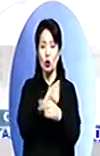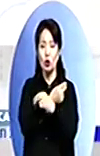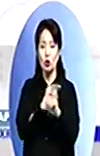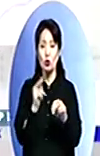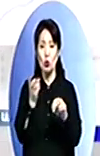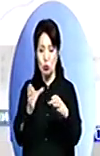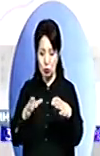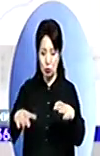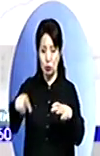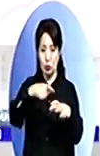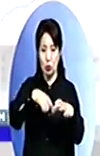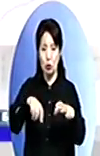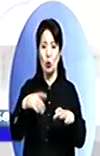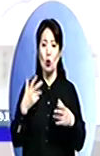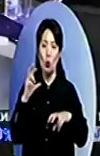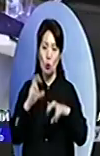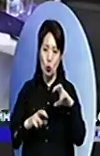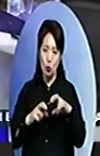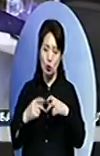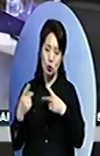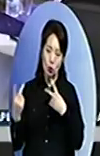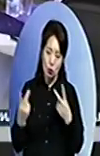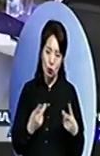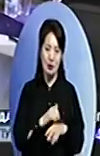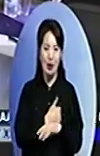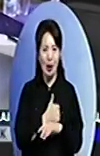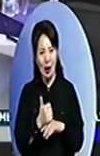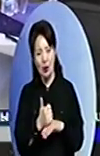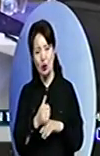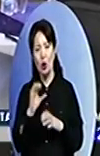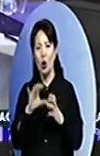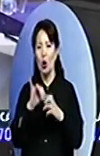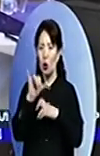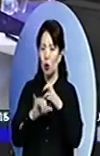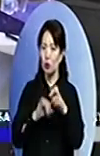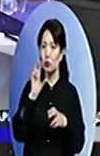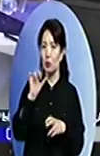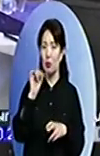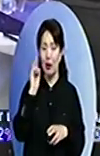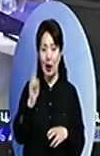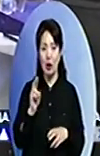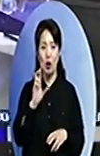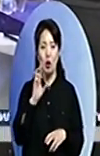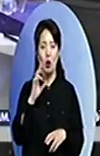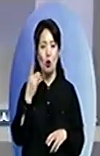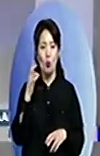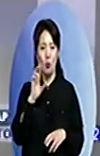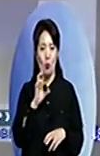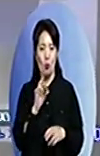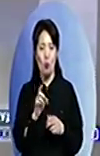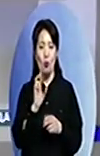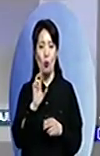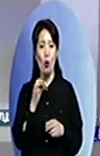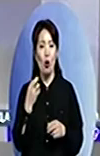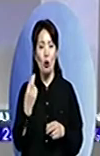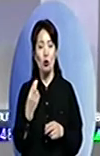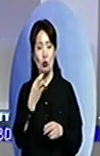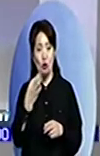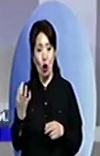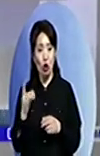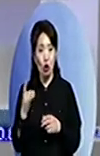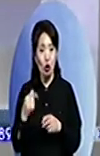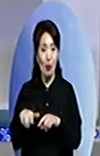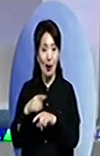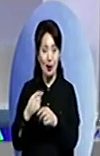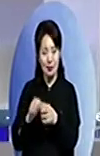үйлдвэрлэл үйлчилгээ ажил жуулчлал олон улсын банк бооцоо тоглоомын төв байгуулагдана. Улсын хурлаас 2015 онд чөлөөт бүсийг байгуулахар